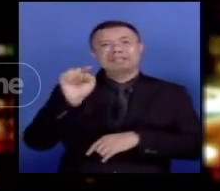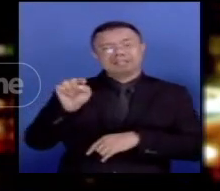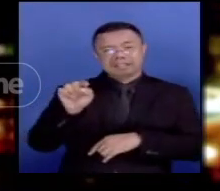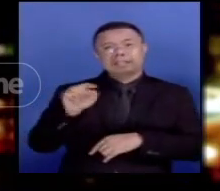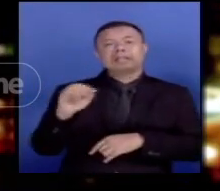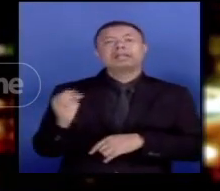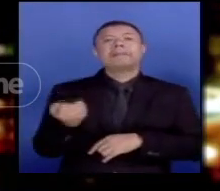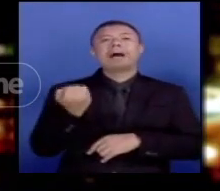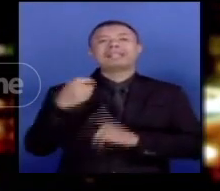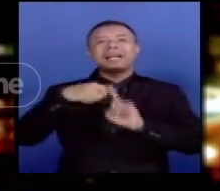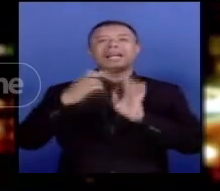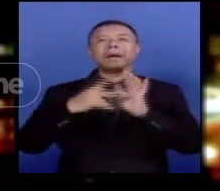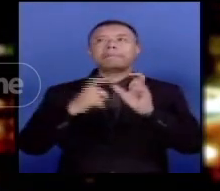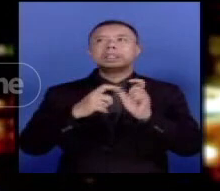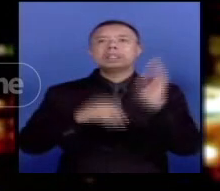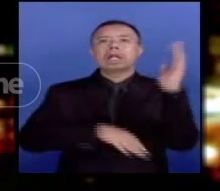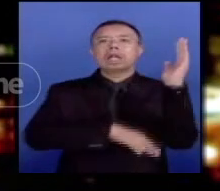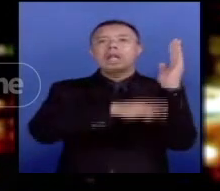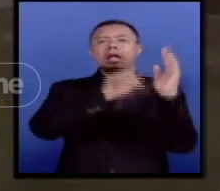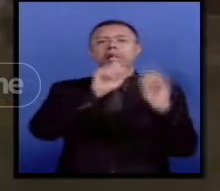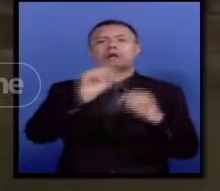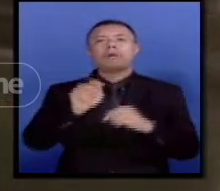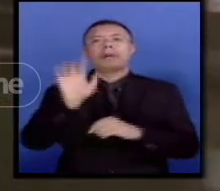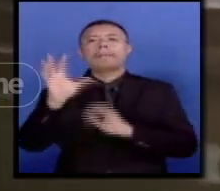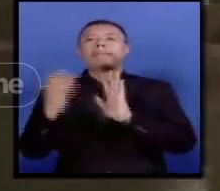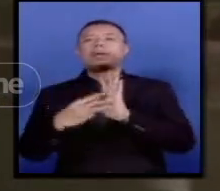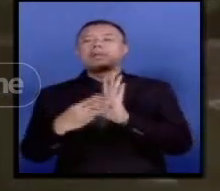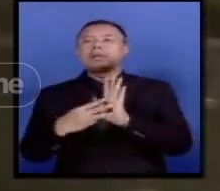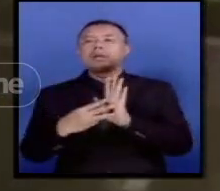ketinggian air mencapai satu setengah meter